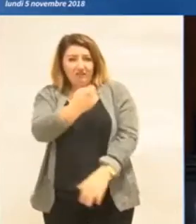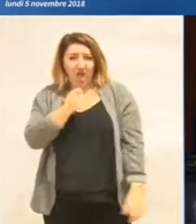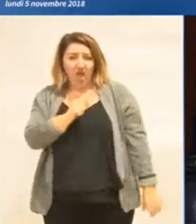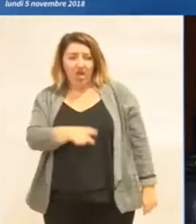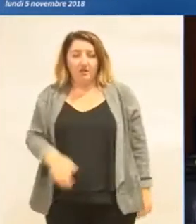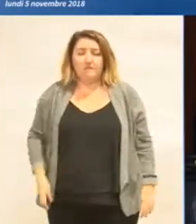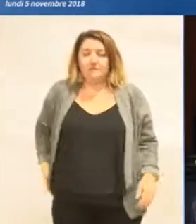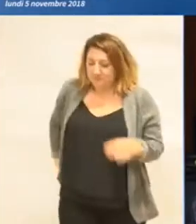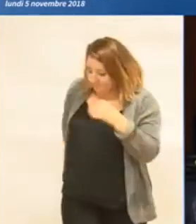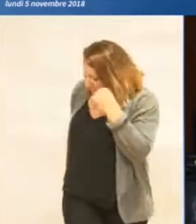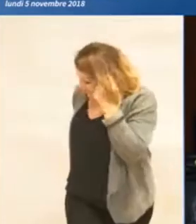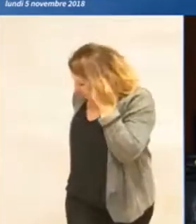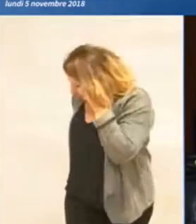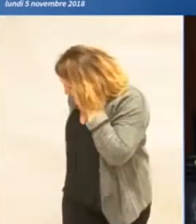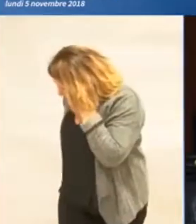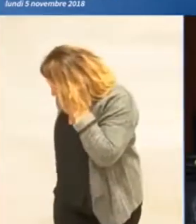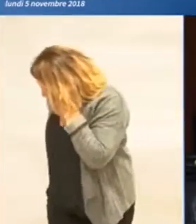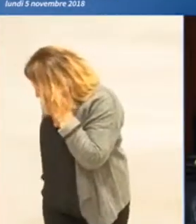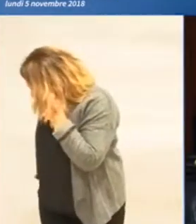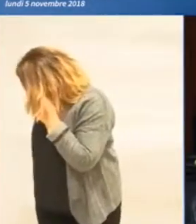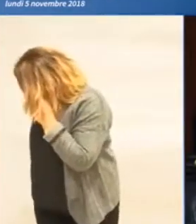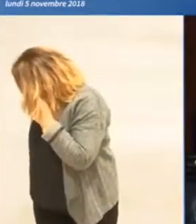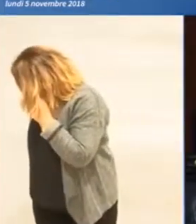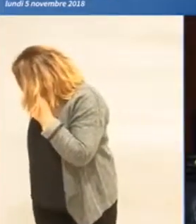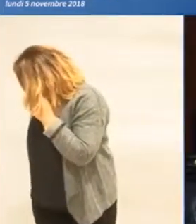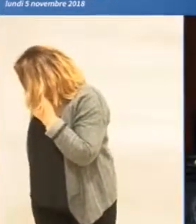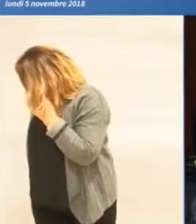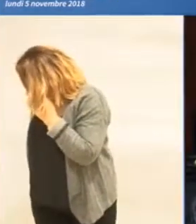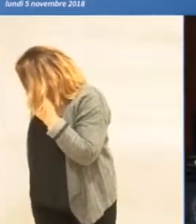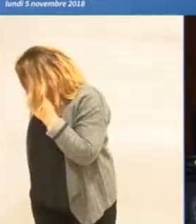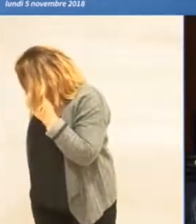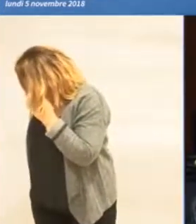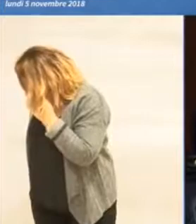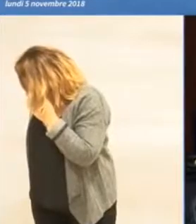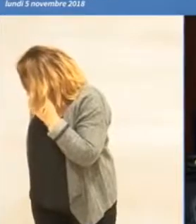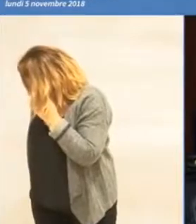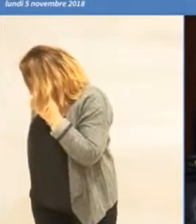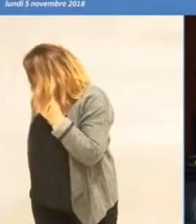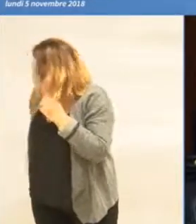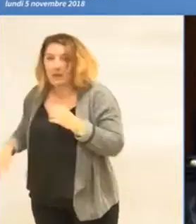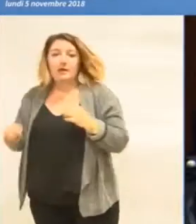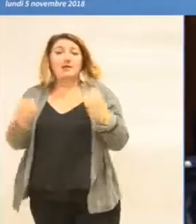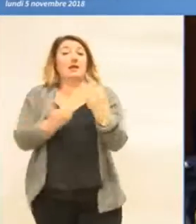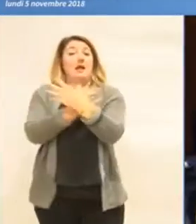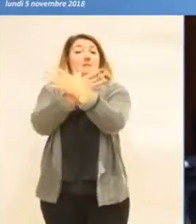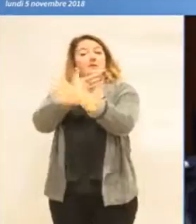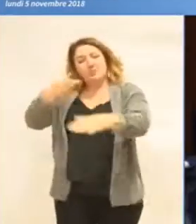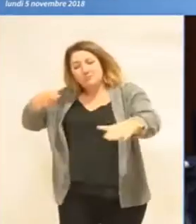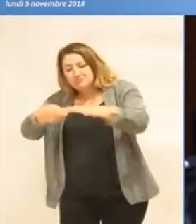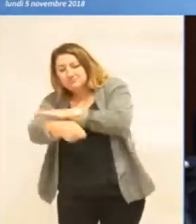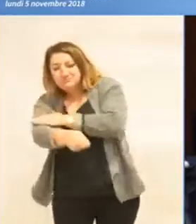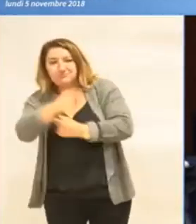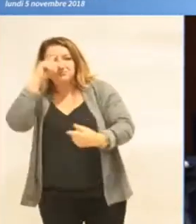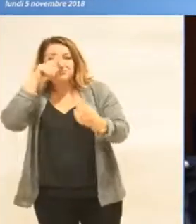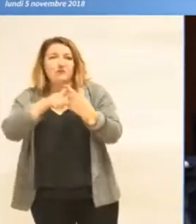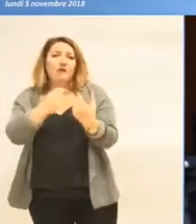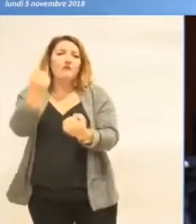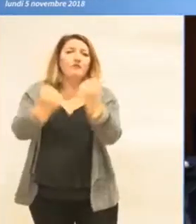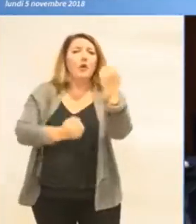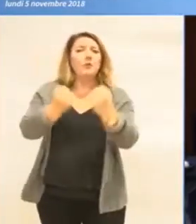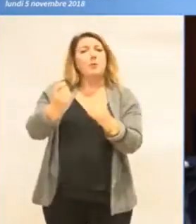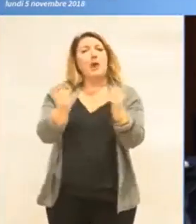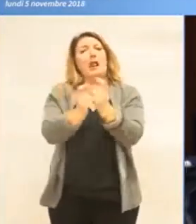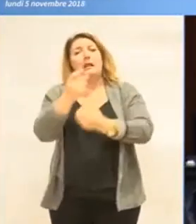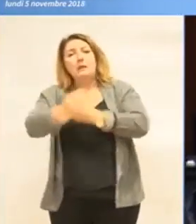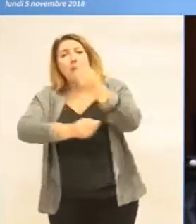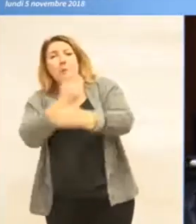que la métro venait de doubler le montant de l'aide à l'acquisition d'équipements non polluants. C'est une très bonne chose. Il